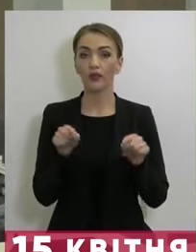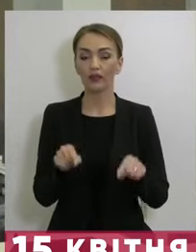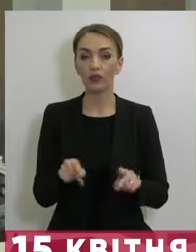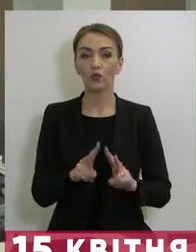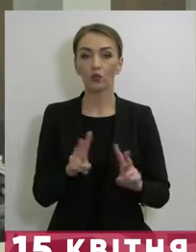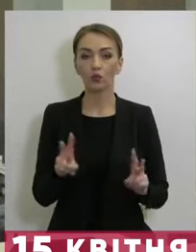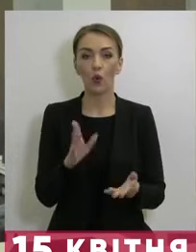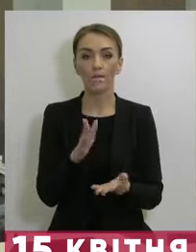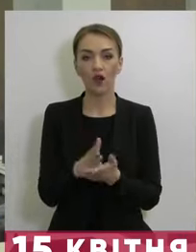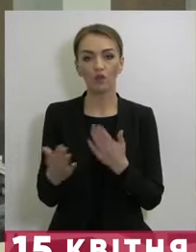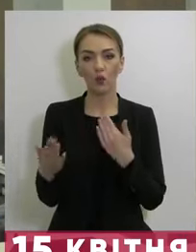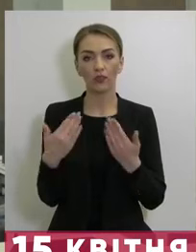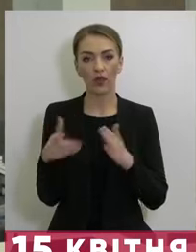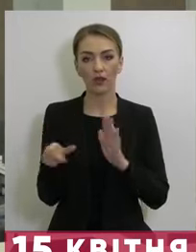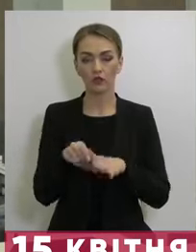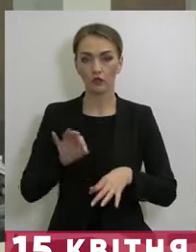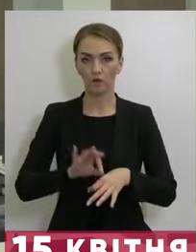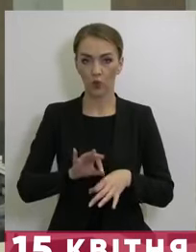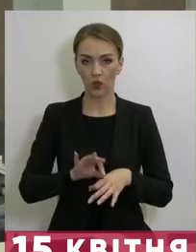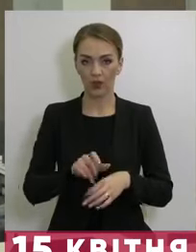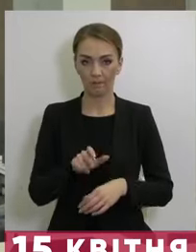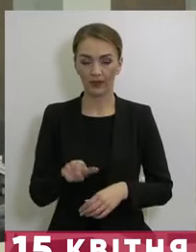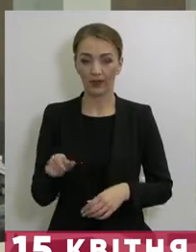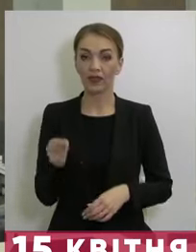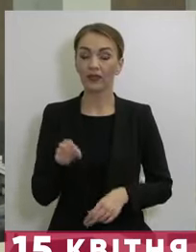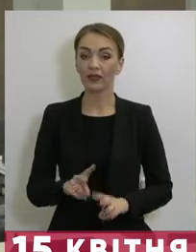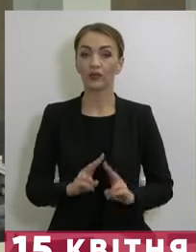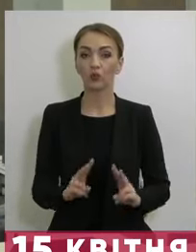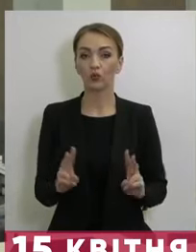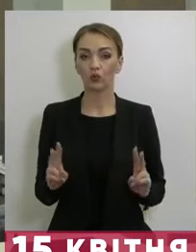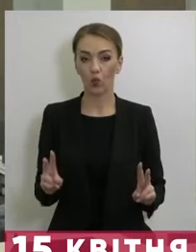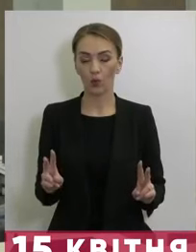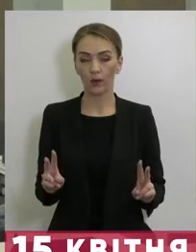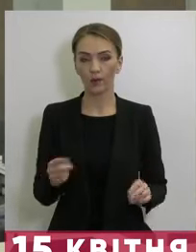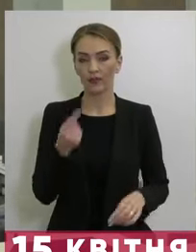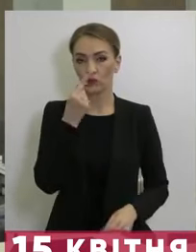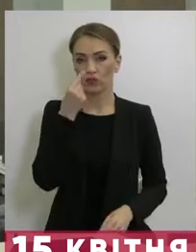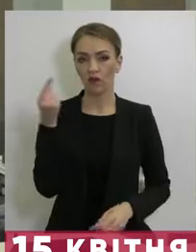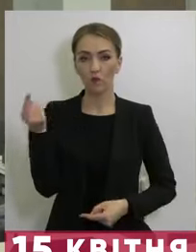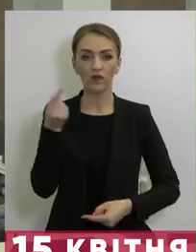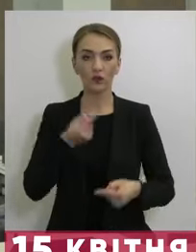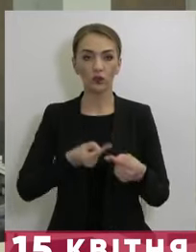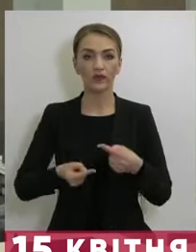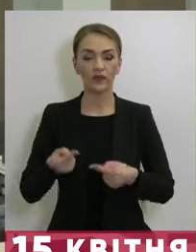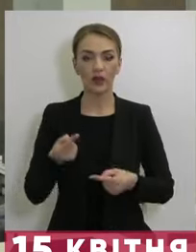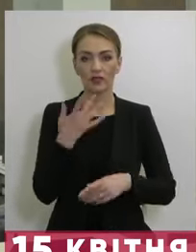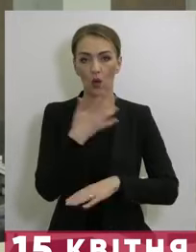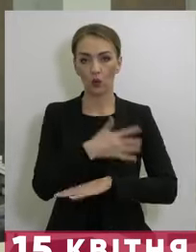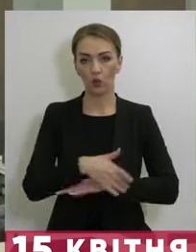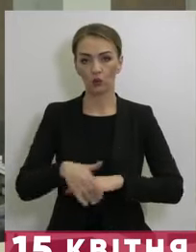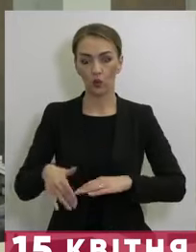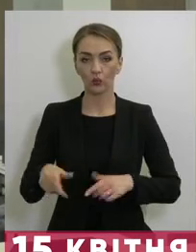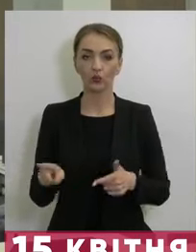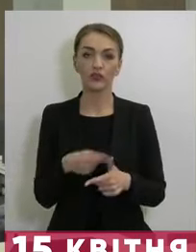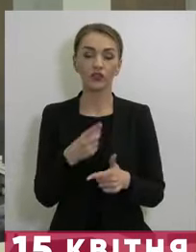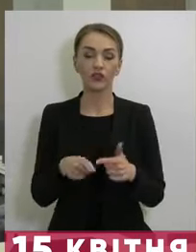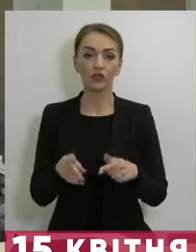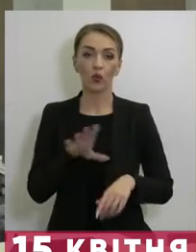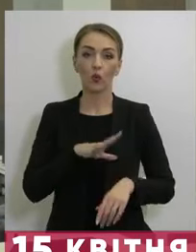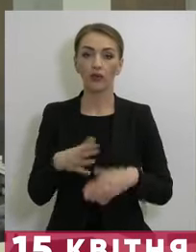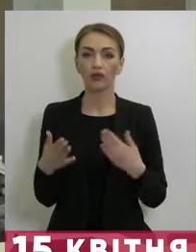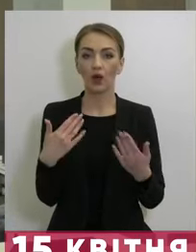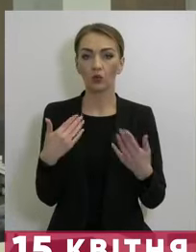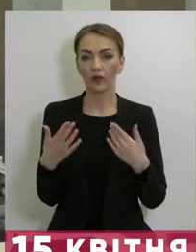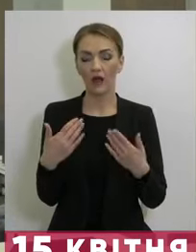мав контакт з хворими, і тим, хто нещодавно повернувся з-за кордону чи